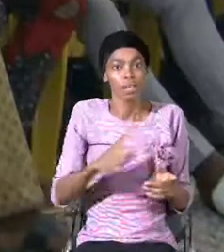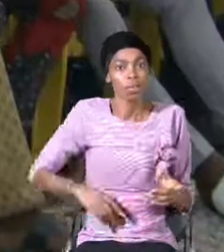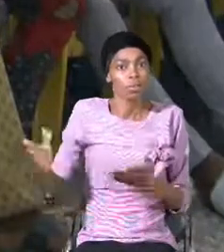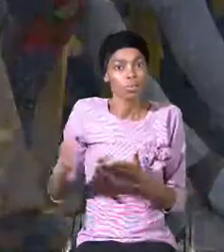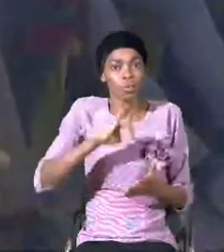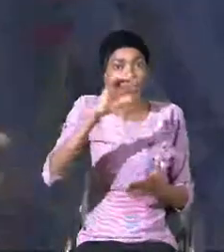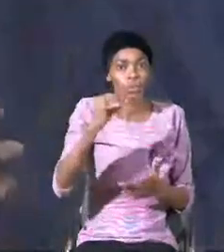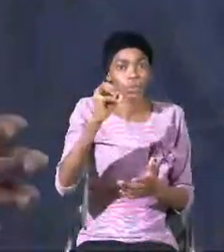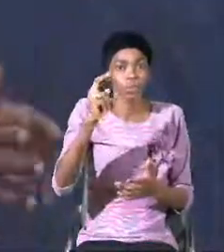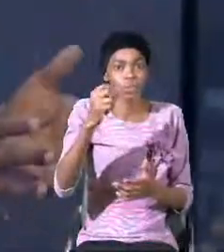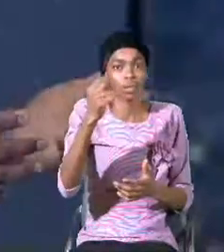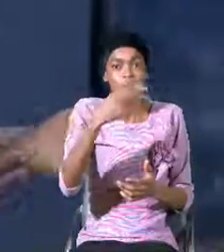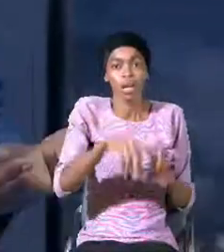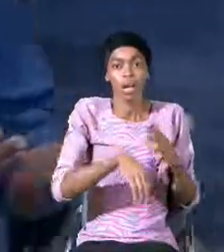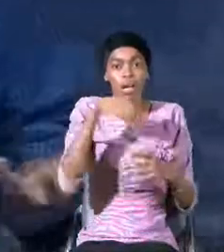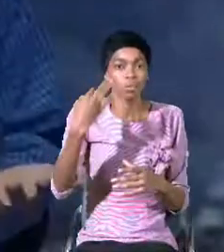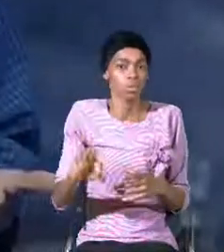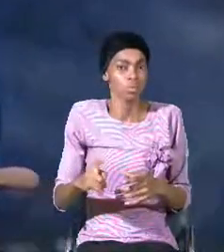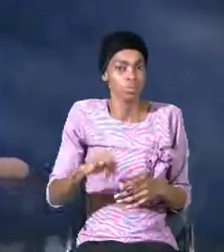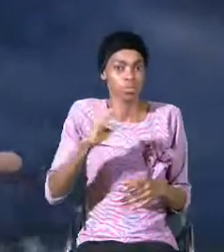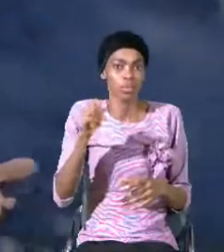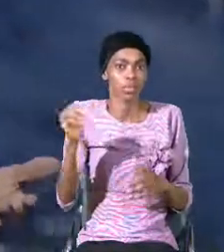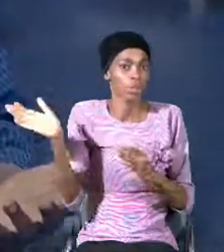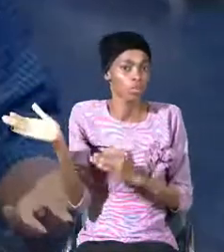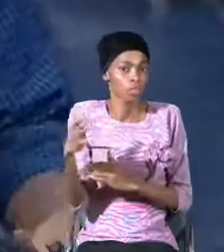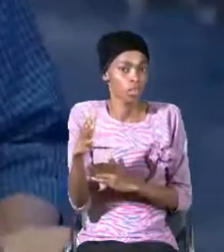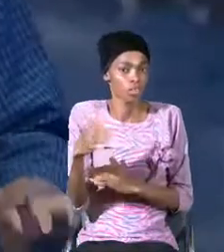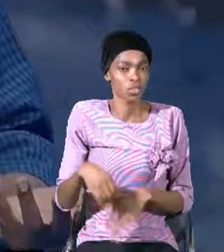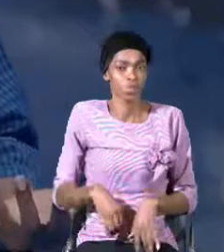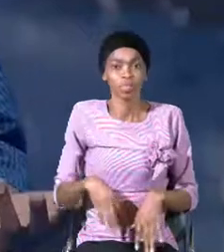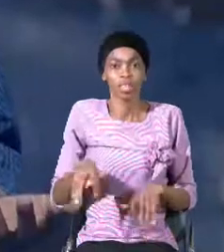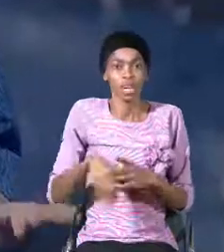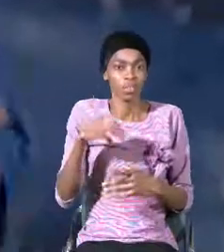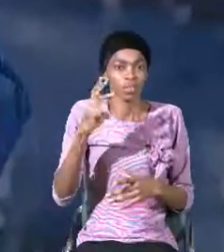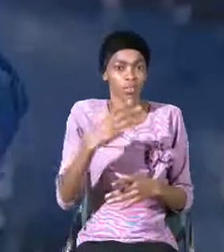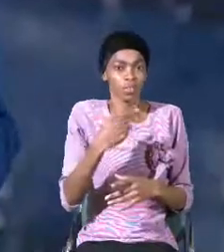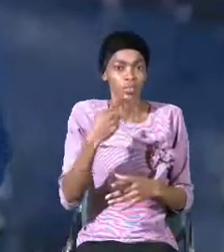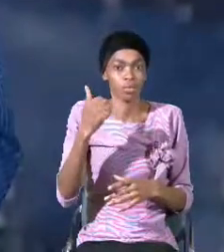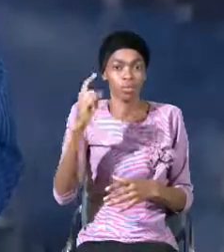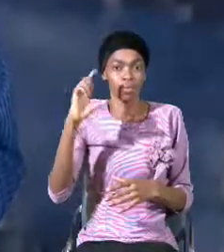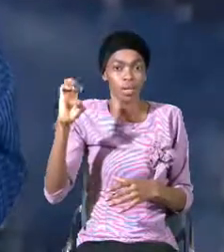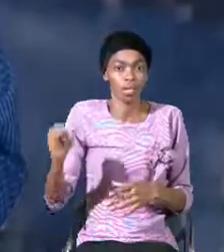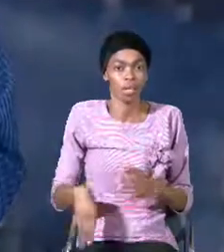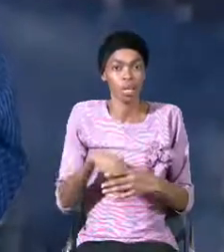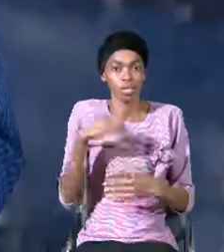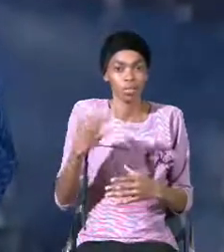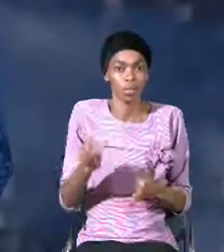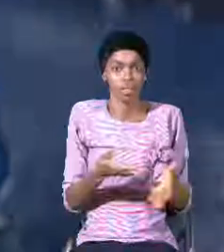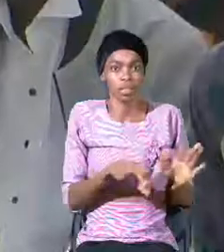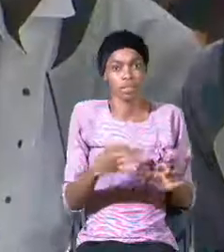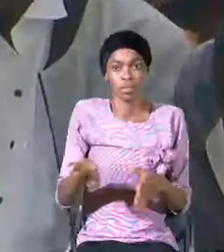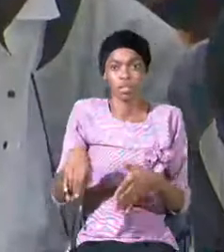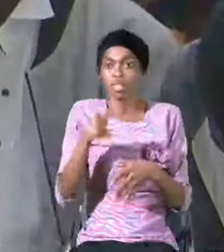Il a fait sortir Jonas du ventre de la baleine. Il a sorti Jonas du fond de la mer. Aujourd'hui, il